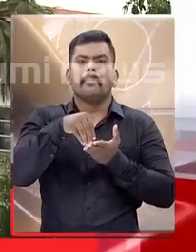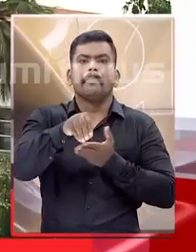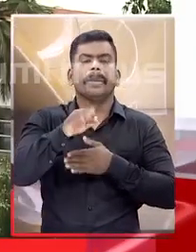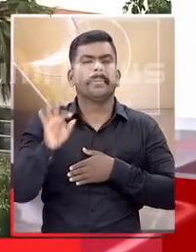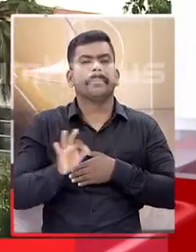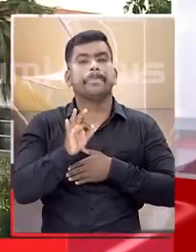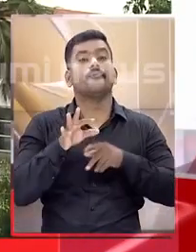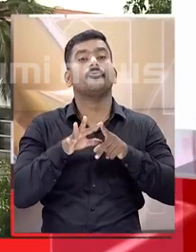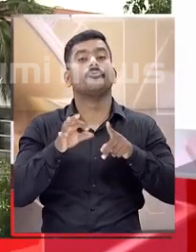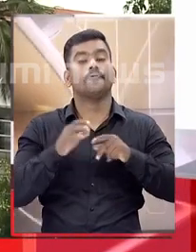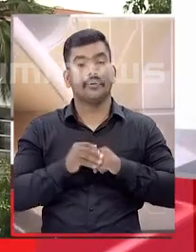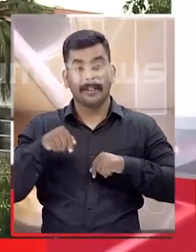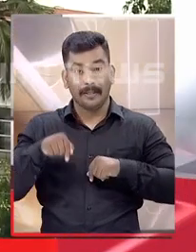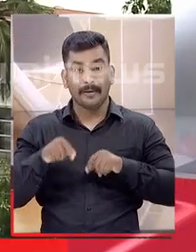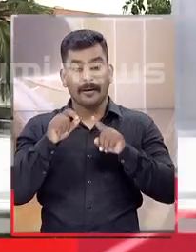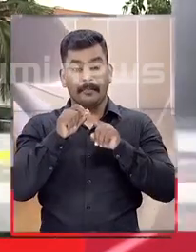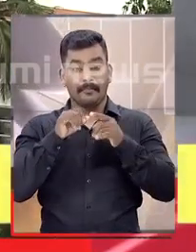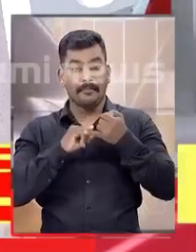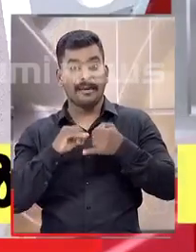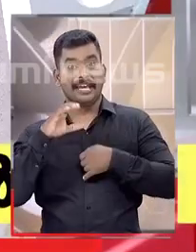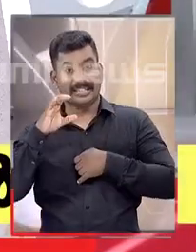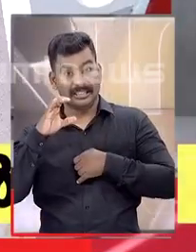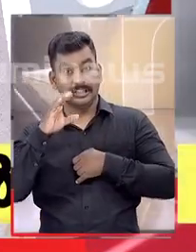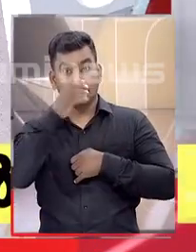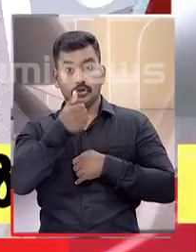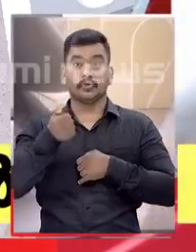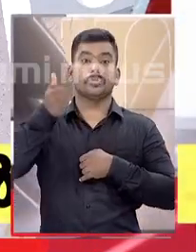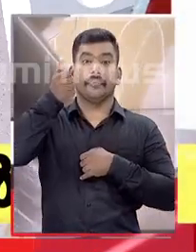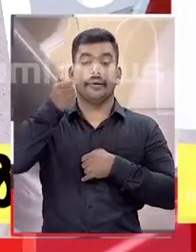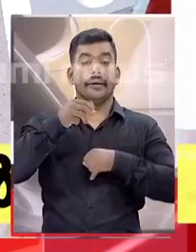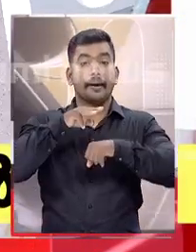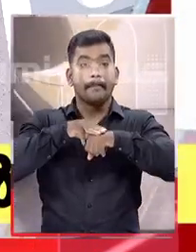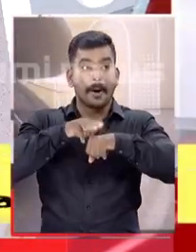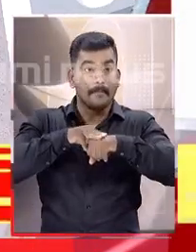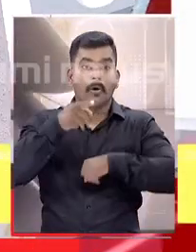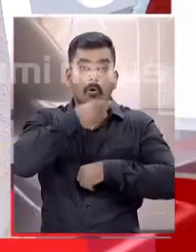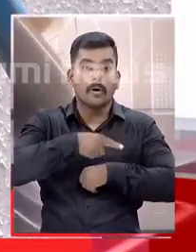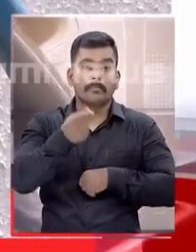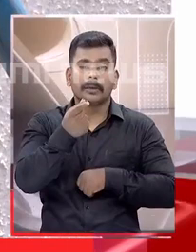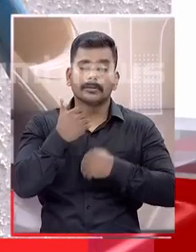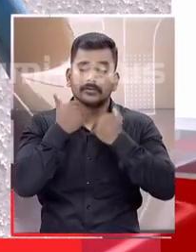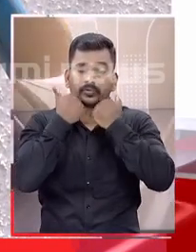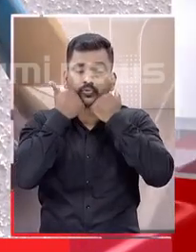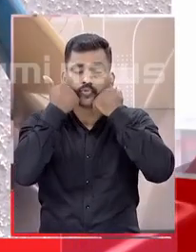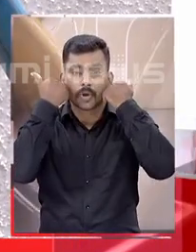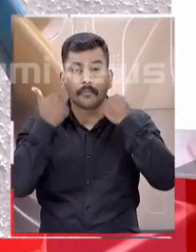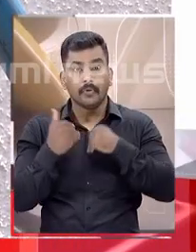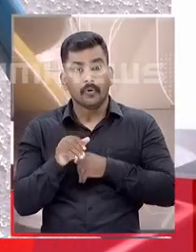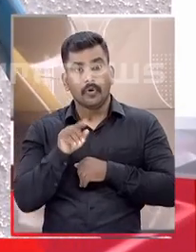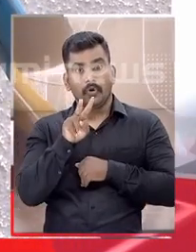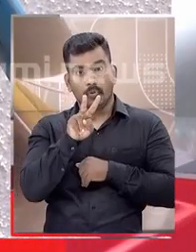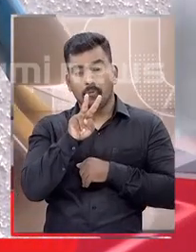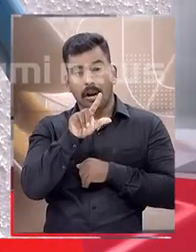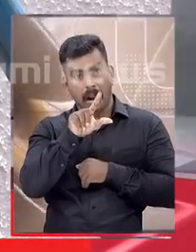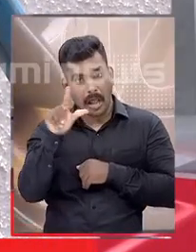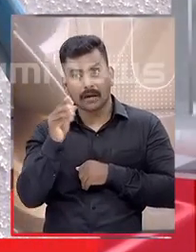ചെയർമാനും അതിന്റെ മെമ്പർമാർക്കും ഇന്നുള്ളതിനേക്കാൾ കൂടുതൽ ഈ ആനുകൂല്യം. ഇപ്പൊ ജീവിക്കാൻ തന്നെ പറ്റുന്ന ഒരു നല്ല തുക ശമ്പളം അല്ലെങ്കിൽ